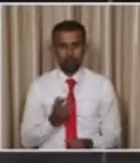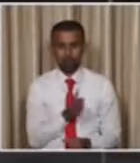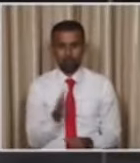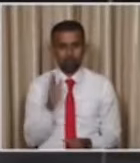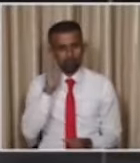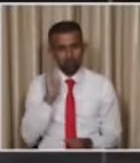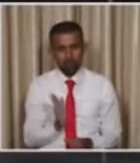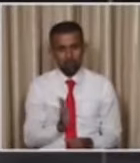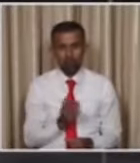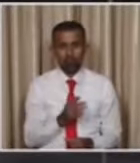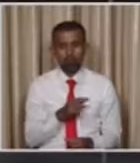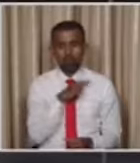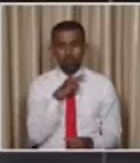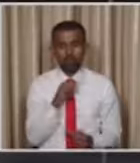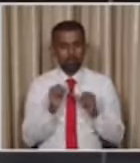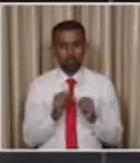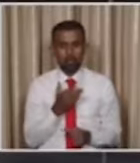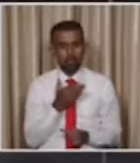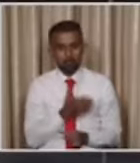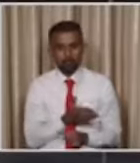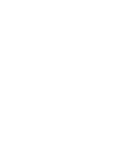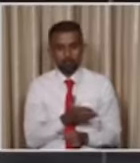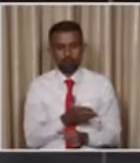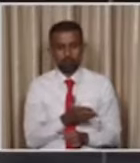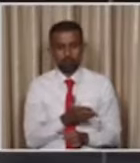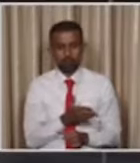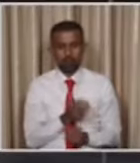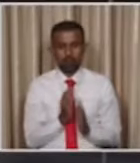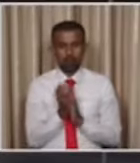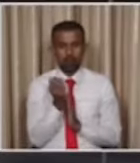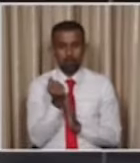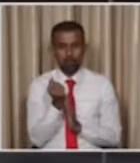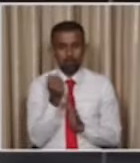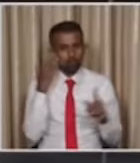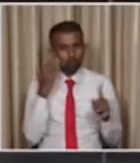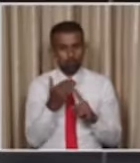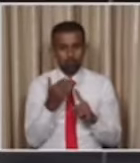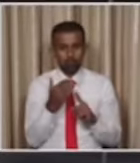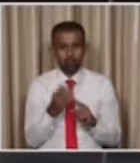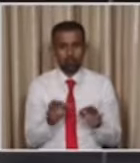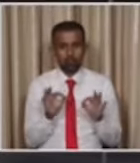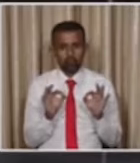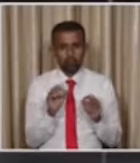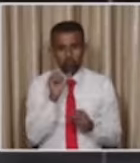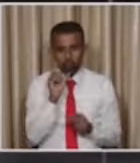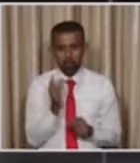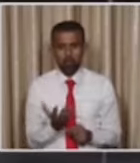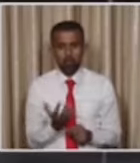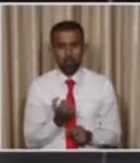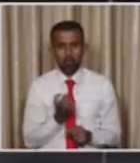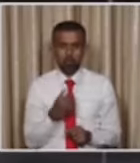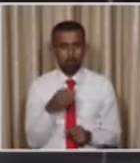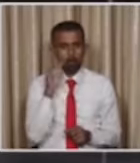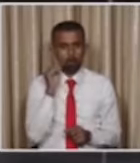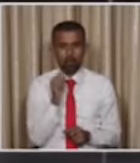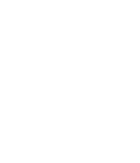ස්වභාවික හෝමෝන හේතු මත ඉන්න පිරිසක් ඉන්නවා. ඒ අයගේ අයිතිවාසිකම් ගැන අපි මානුෂීයව බලන්න ඕන. මමත් එක